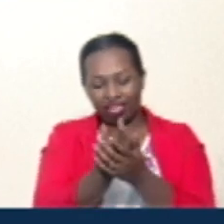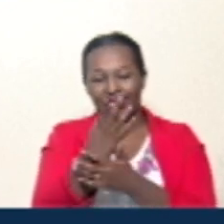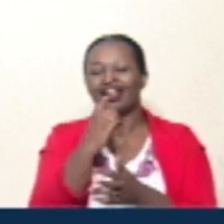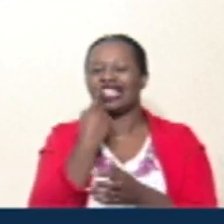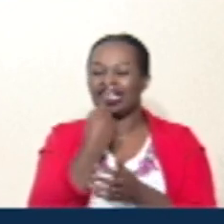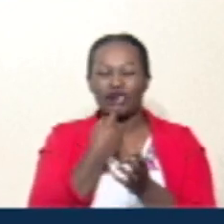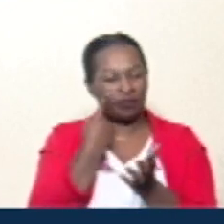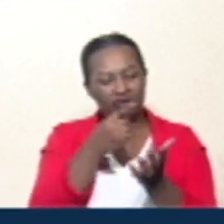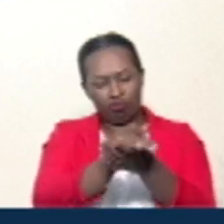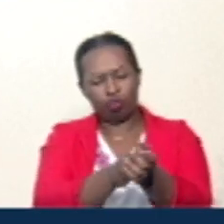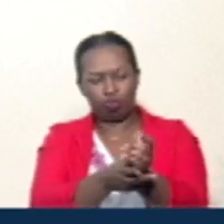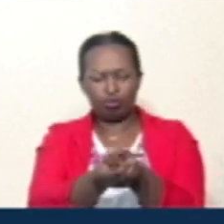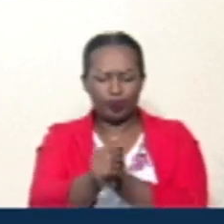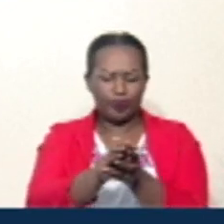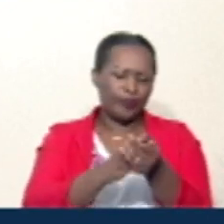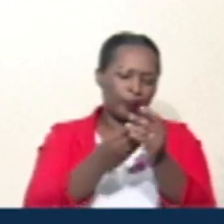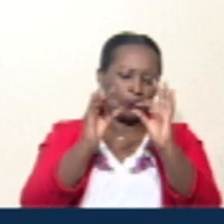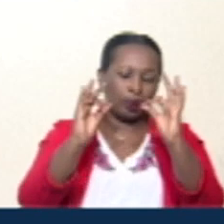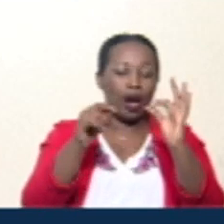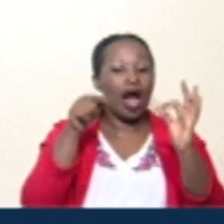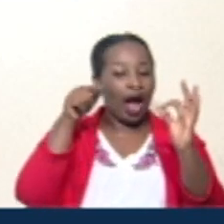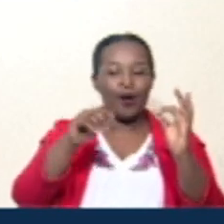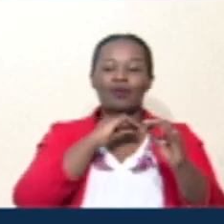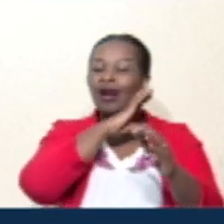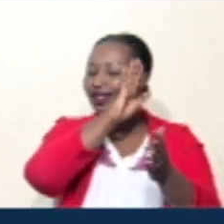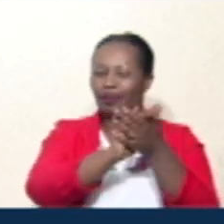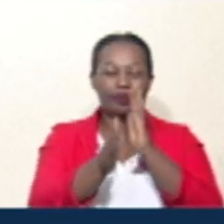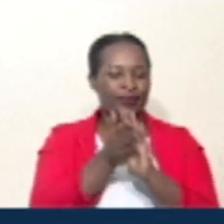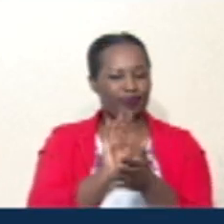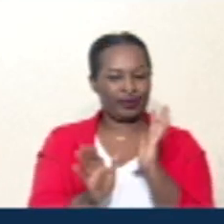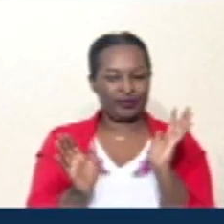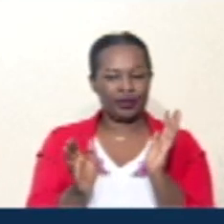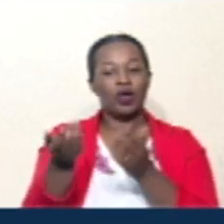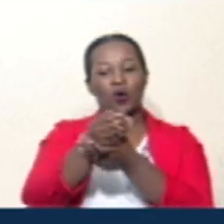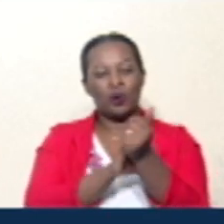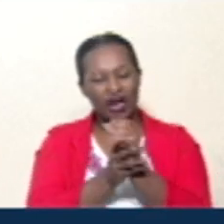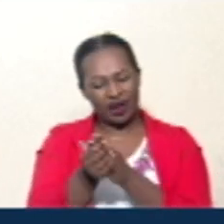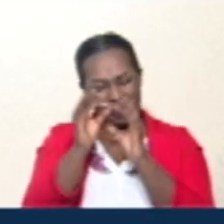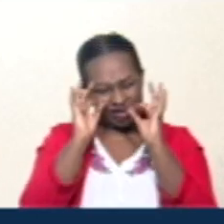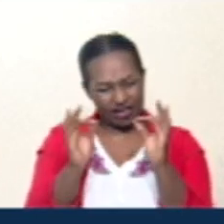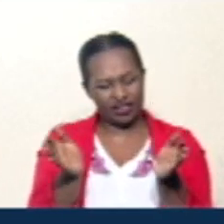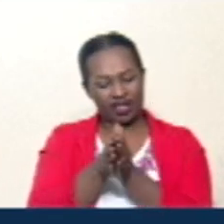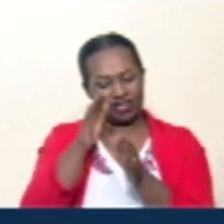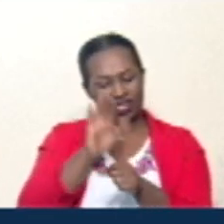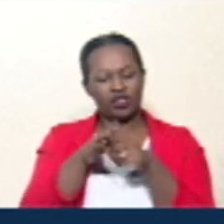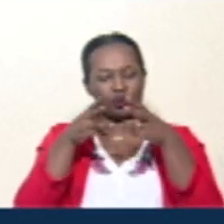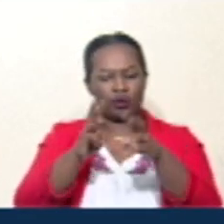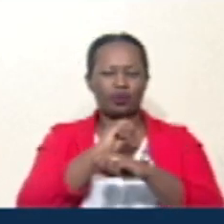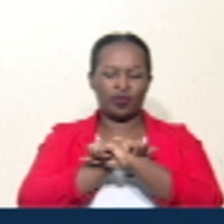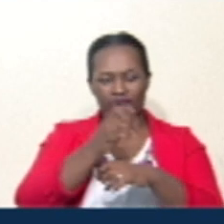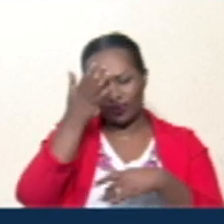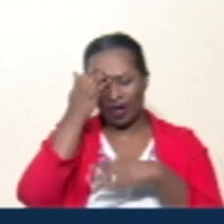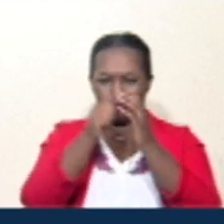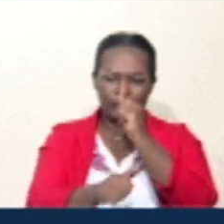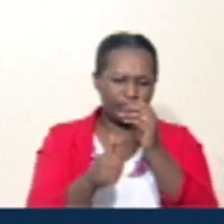aho ngaho tumaze kwizera ko umwanda wagushizeho gukaraba intoki neza kandi kenshi ni uburyo bwo kwirinda indwara z'impiswi zo